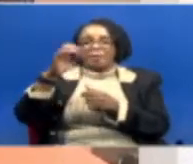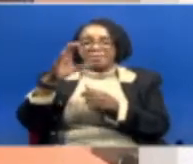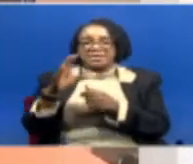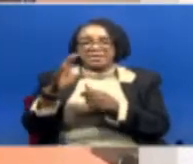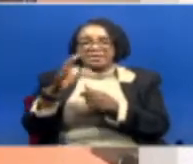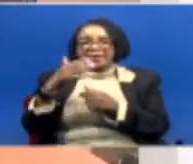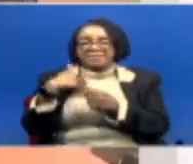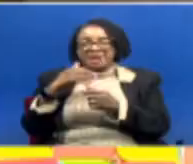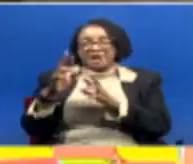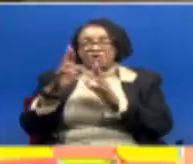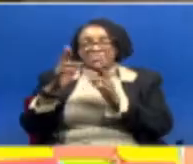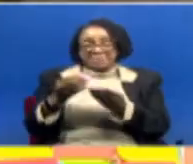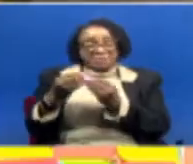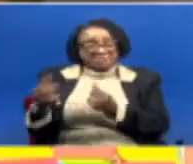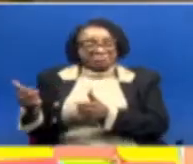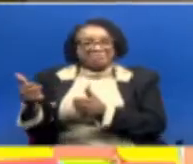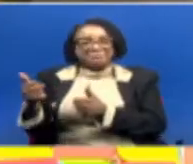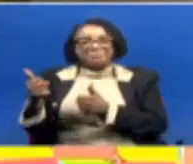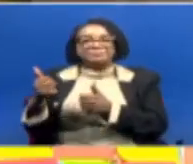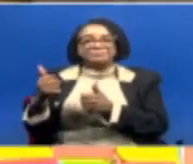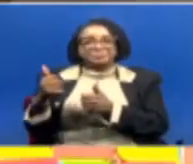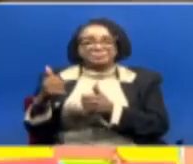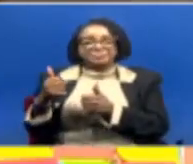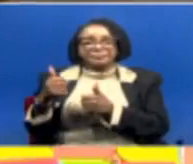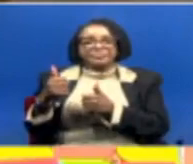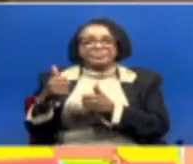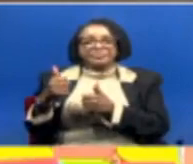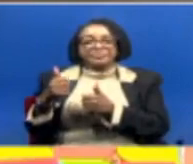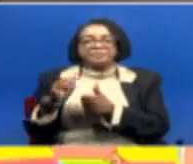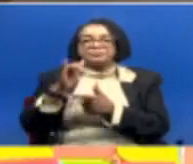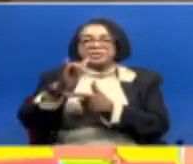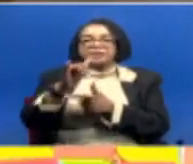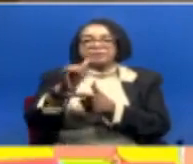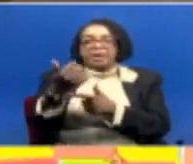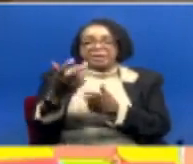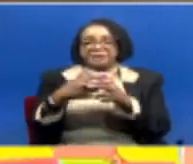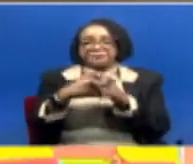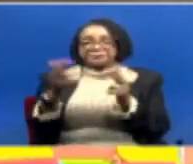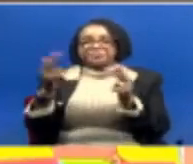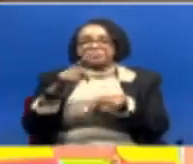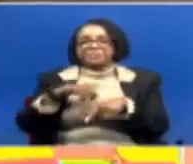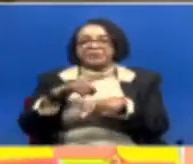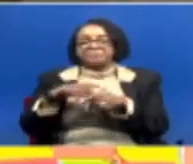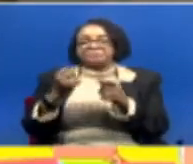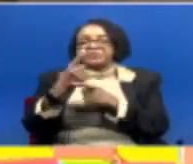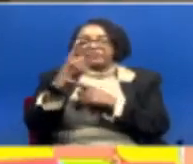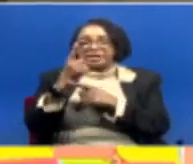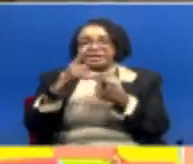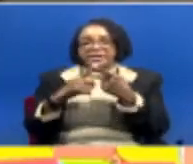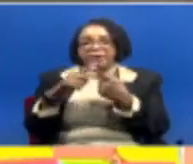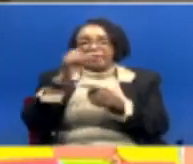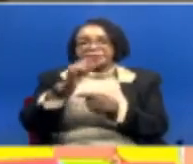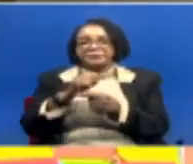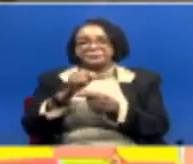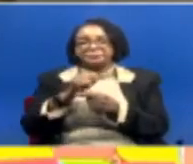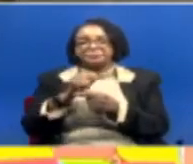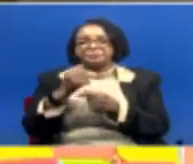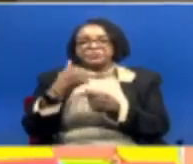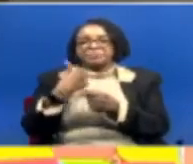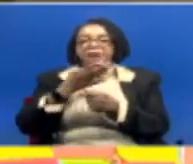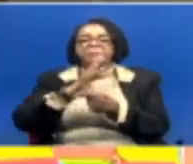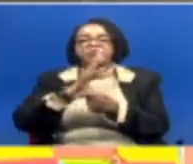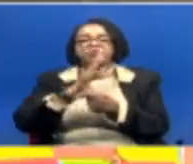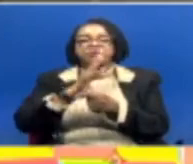natumai nitambwaga. Muthee alijitosa katika mchezo huu akiwa na umri wa miaka 11. Niliomba rafiki yangu Rubik's